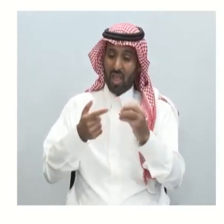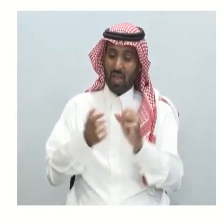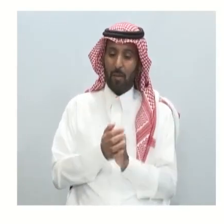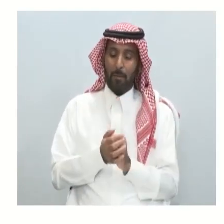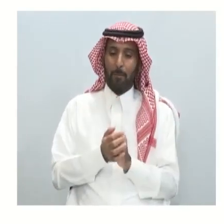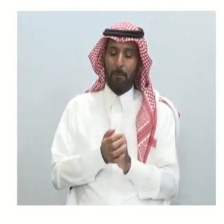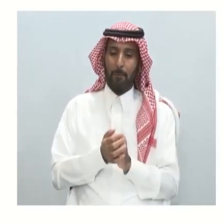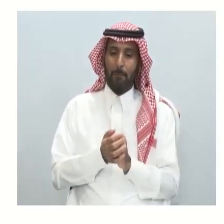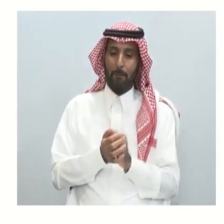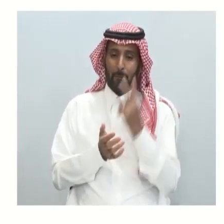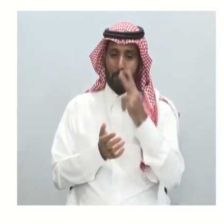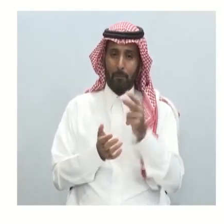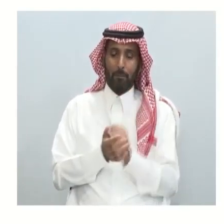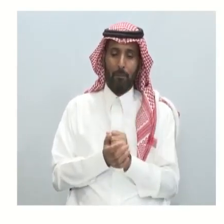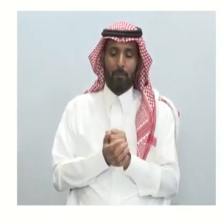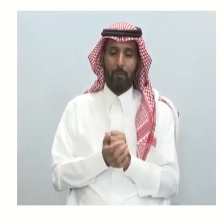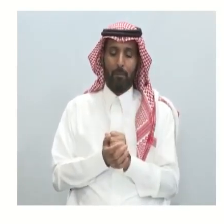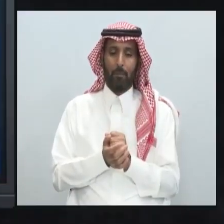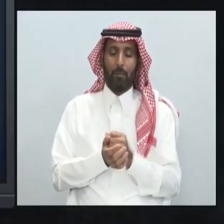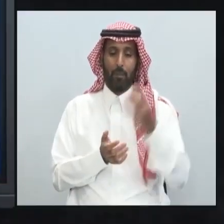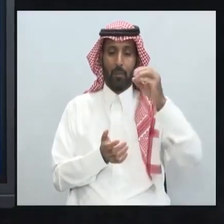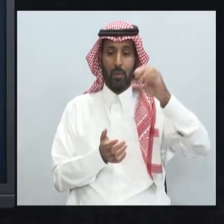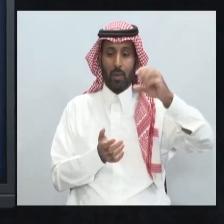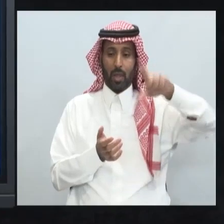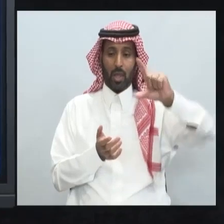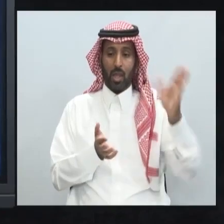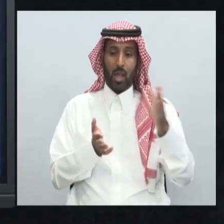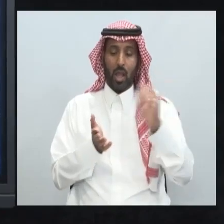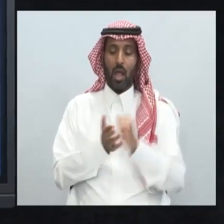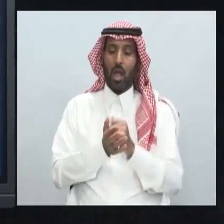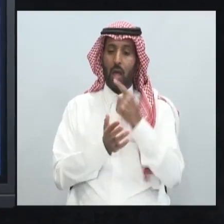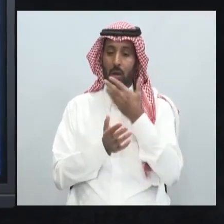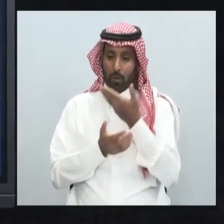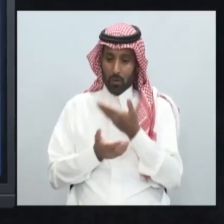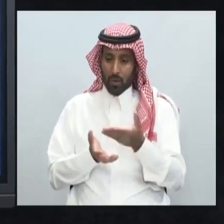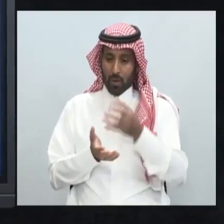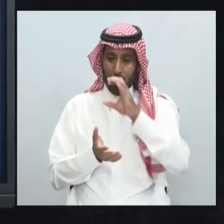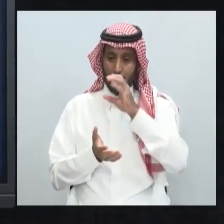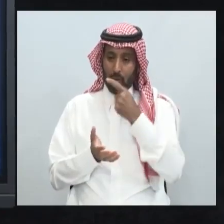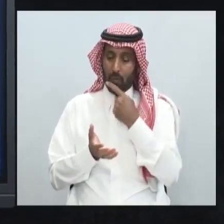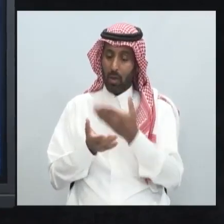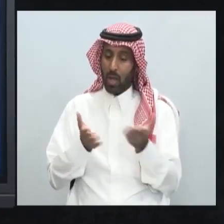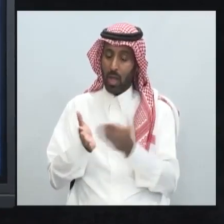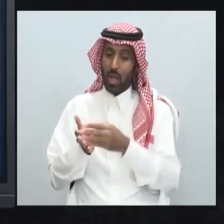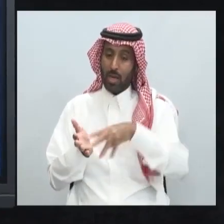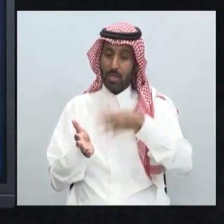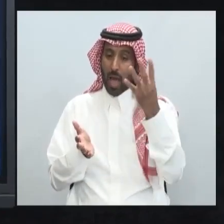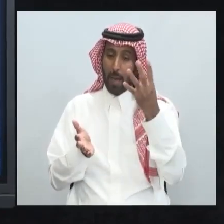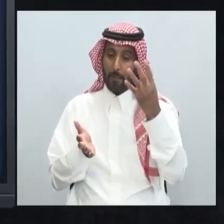وشكل الجزيء لاحظ معي لدي الان مركبين مركب الماء ومركب رابع كلوريد